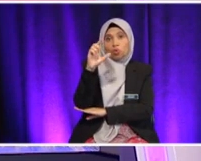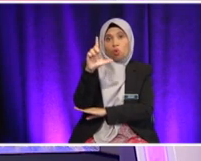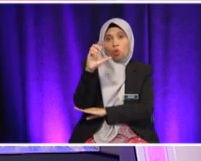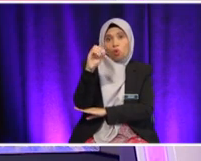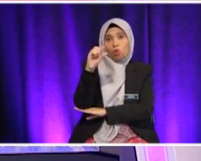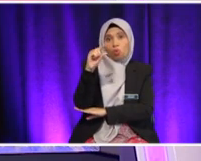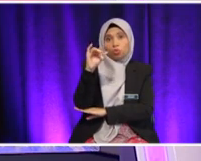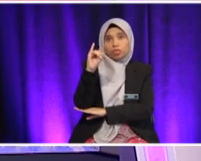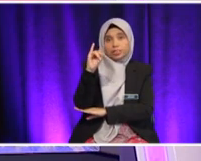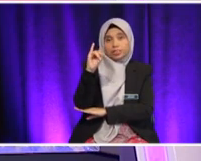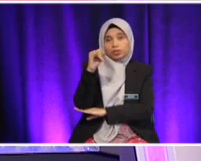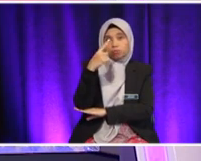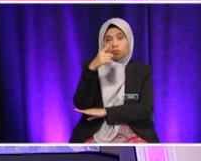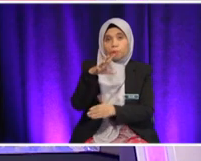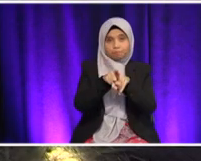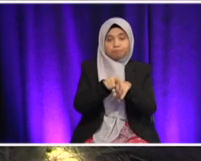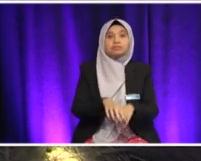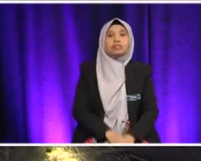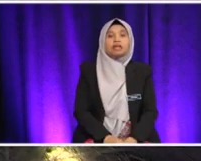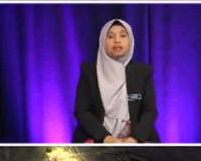sama kita ya